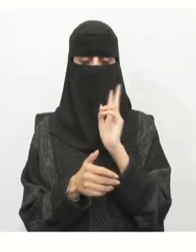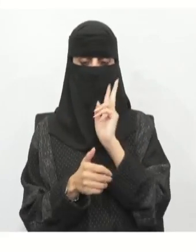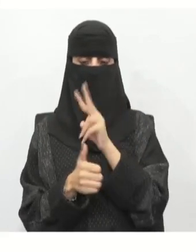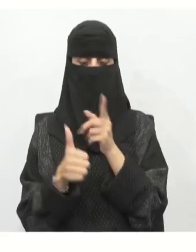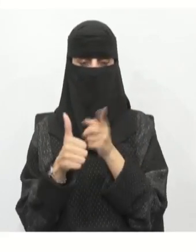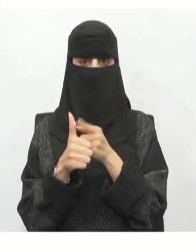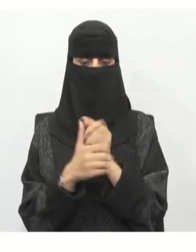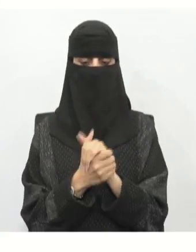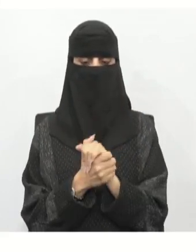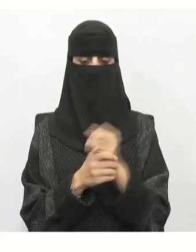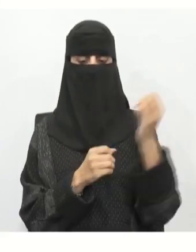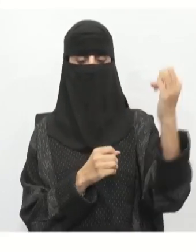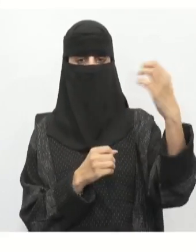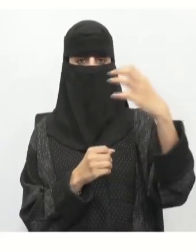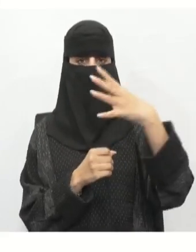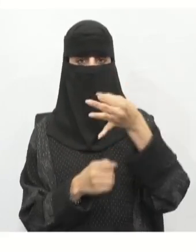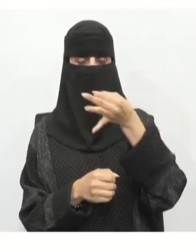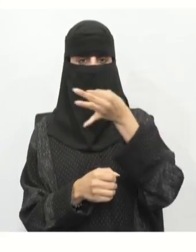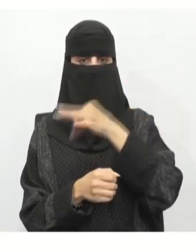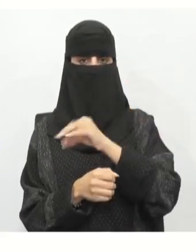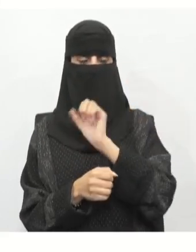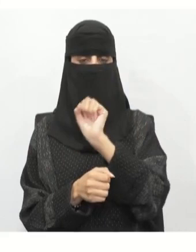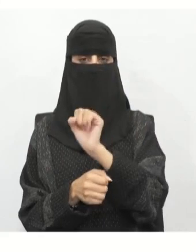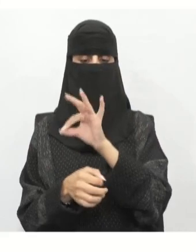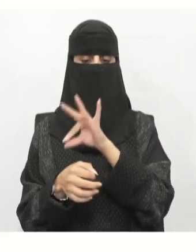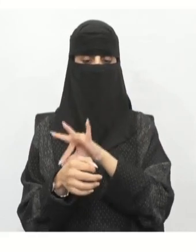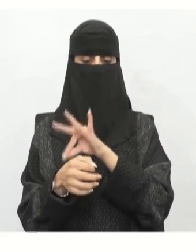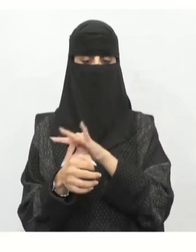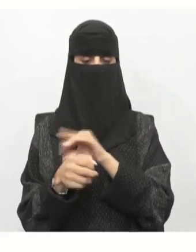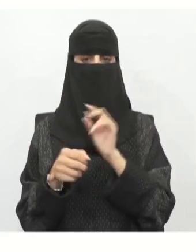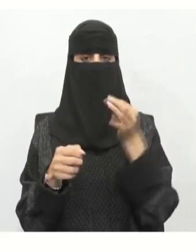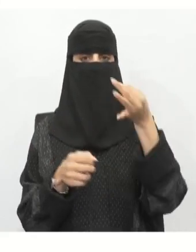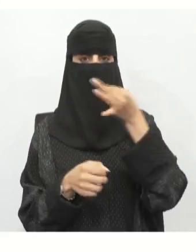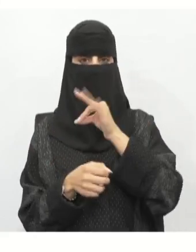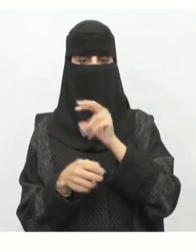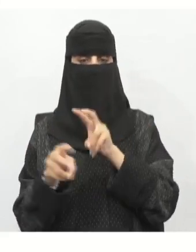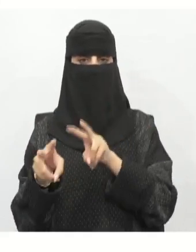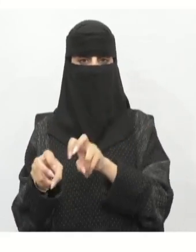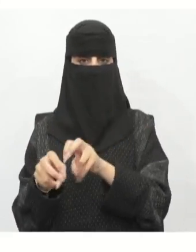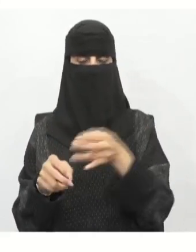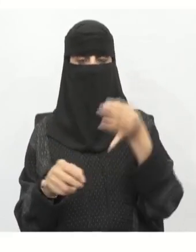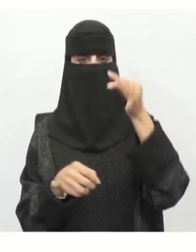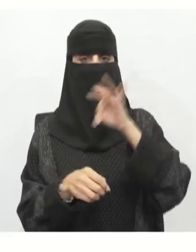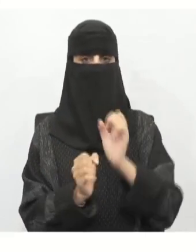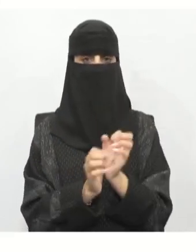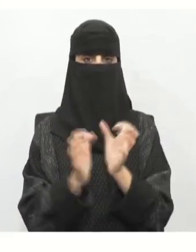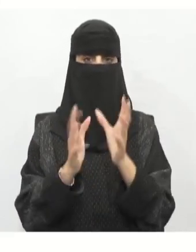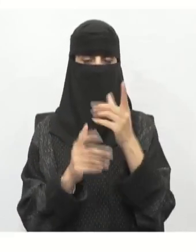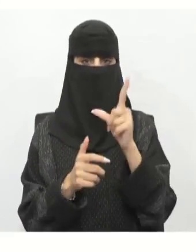الفقره الاولى الشمس مفيده لي للانسان والحيوان والنبات